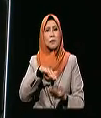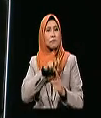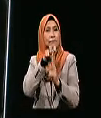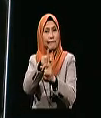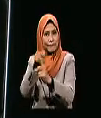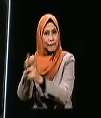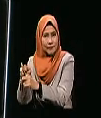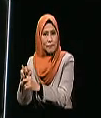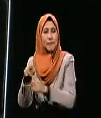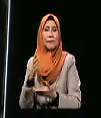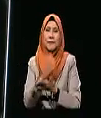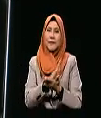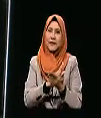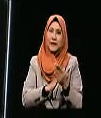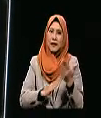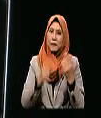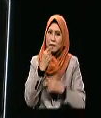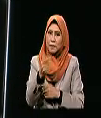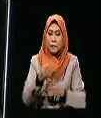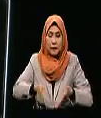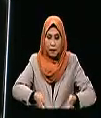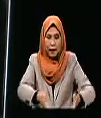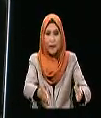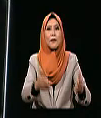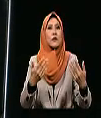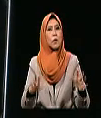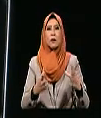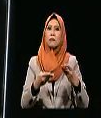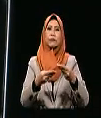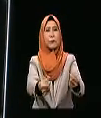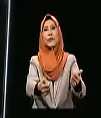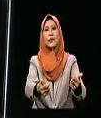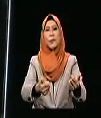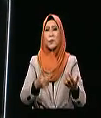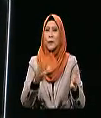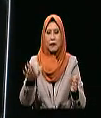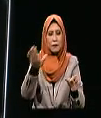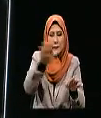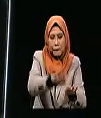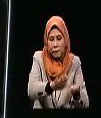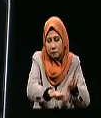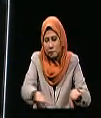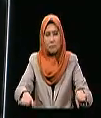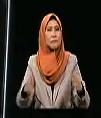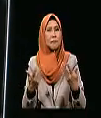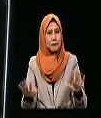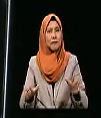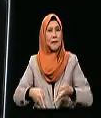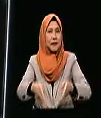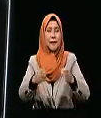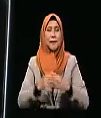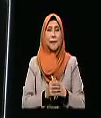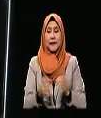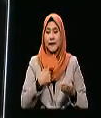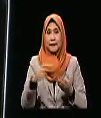balik. Dan setengah bila saya call balik, dia kata jalan telah pun ditampal. Jadi alhamdulillah. Bila saya dapat maklumat, ya, saya terus forward kepada